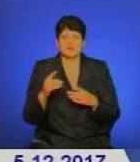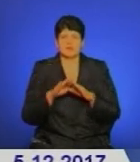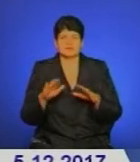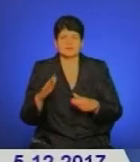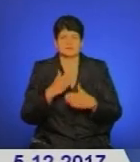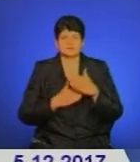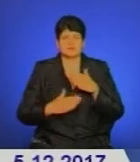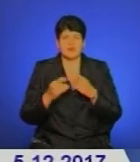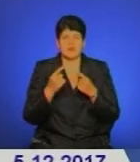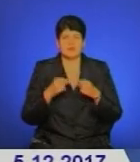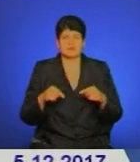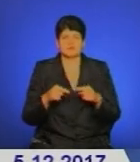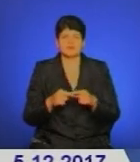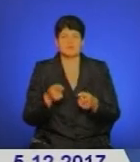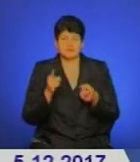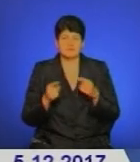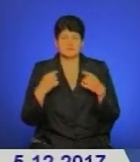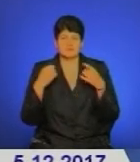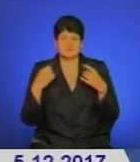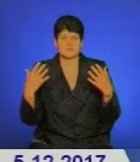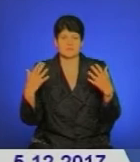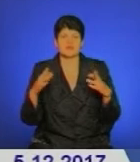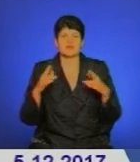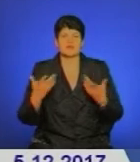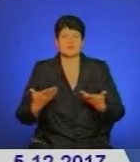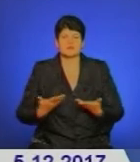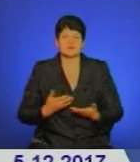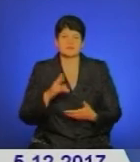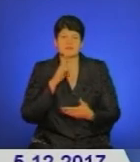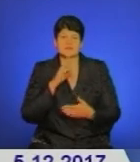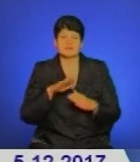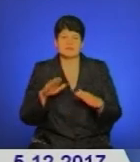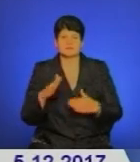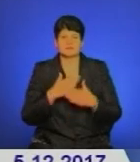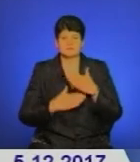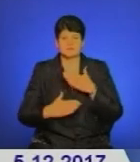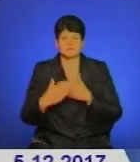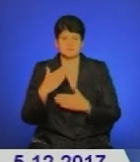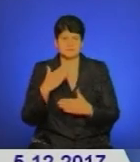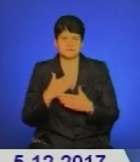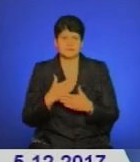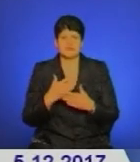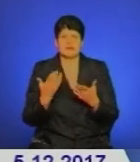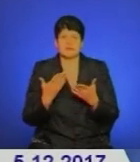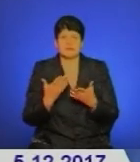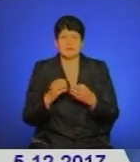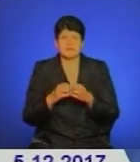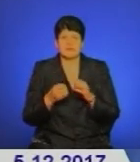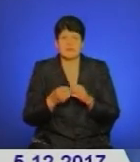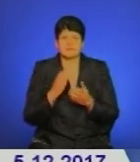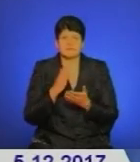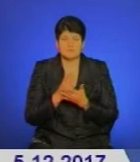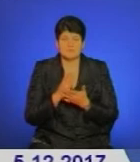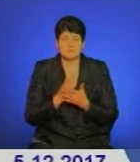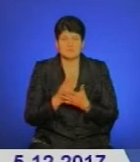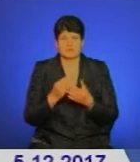особливими потребами організували справжнє свято. Як живуть кременецькі діти з обмеженими фізичними можливостями та з якими проблемами стикаються